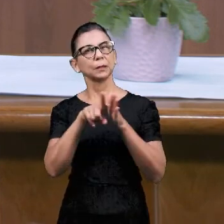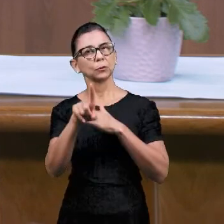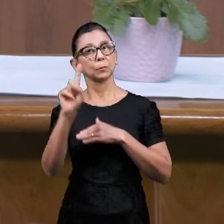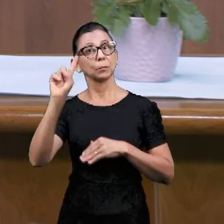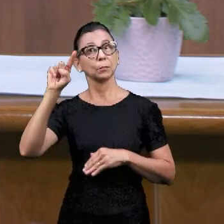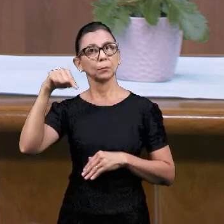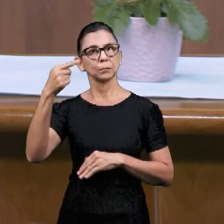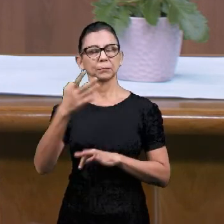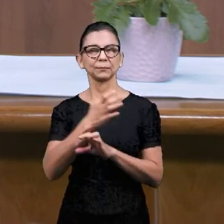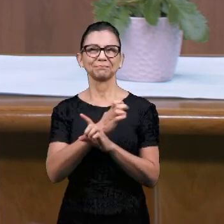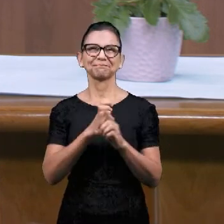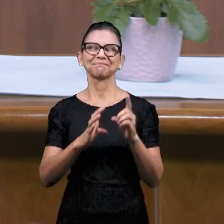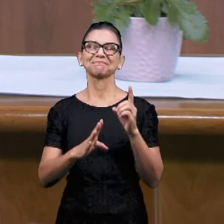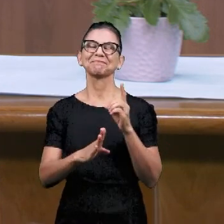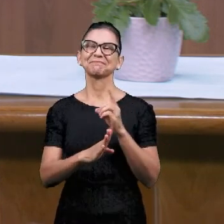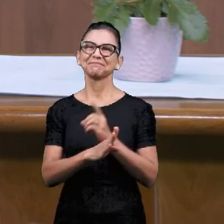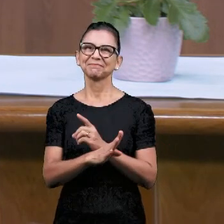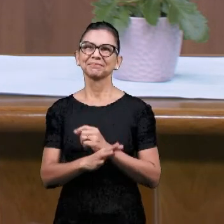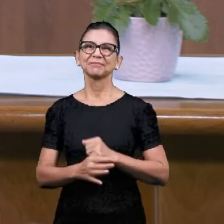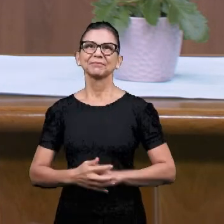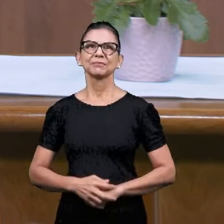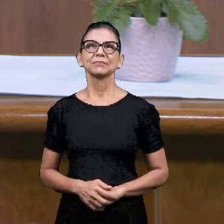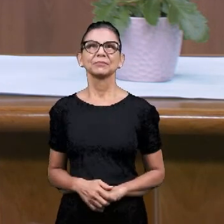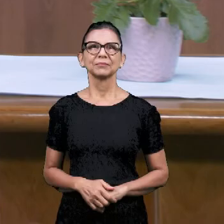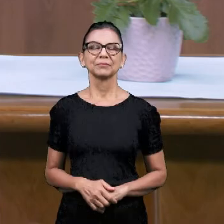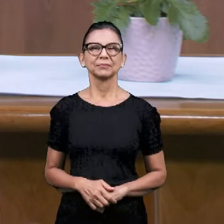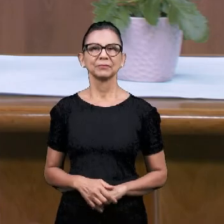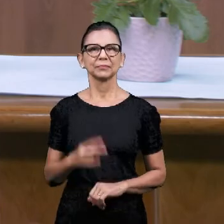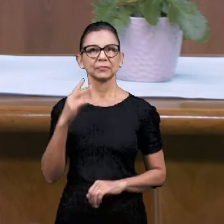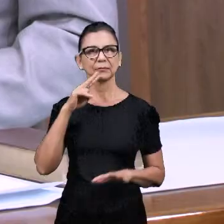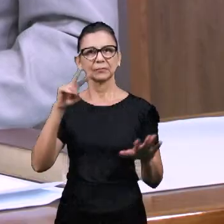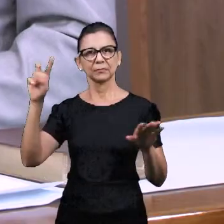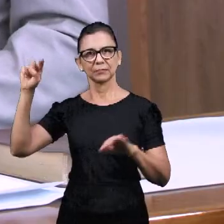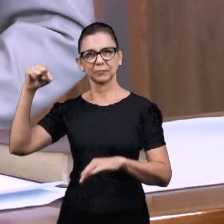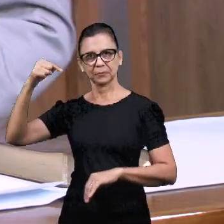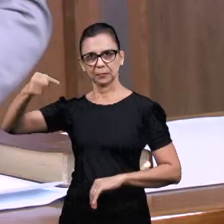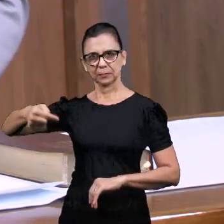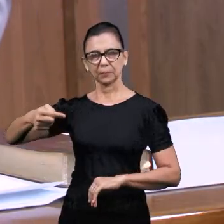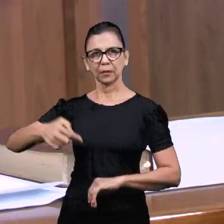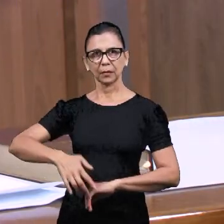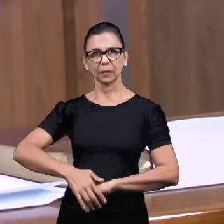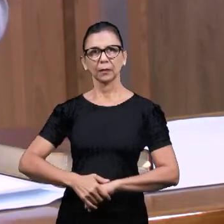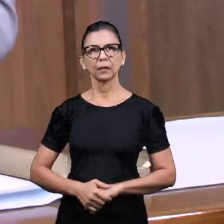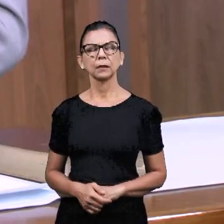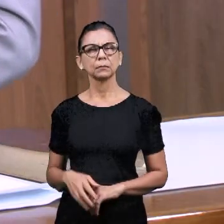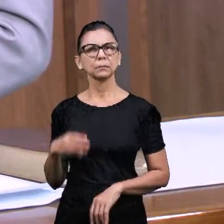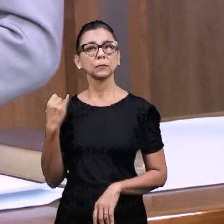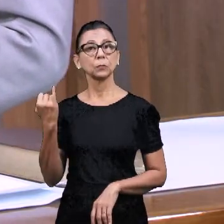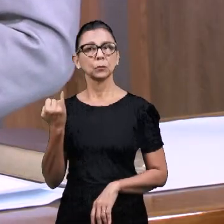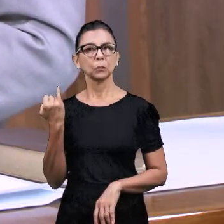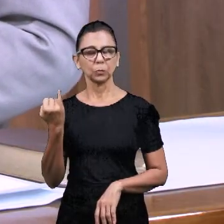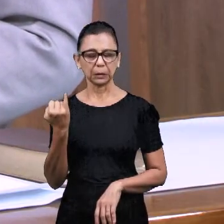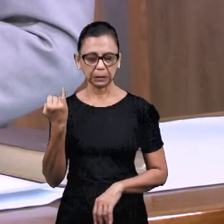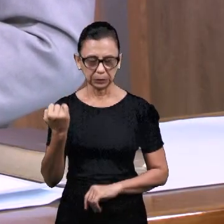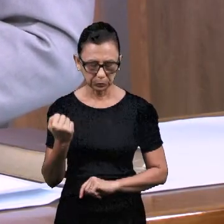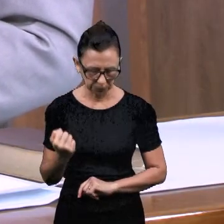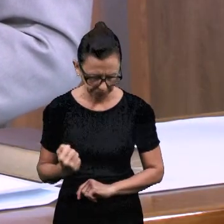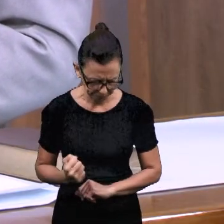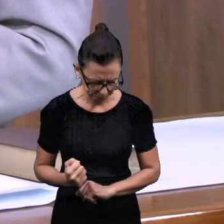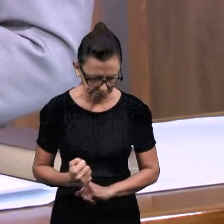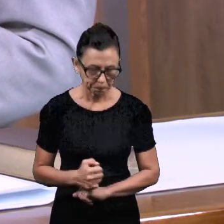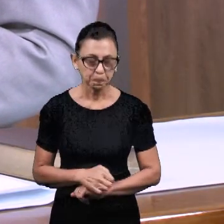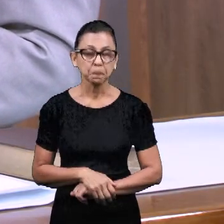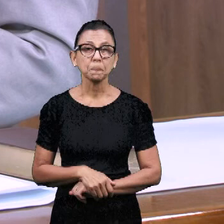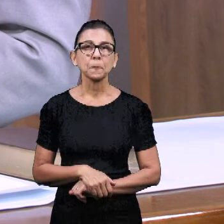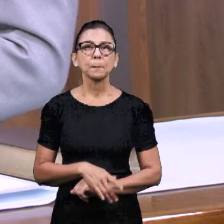pour la prochaine école biblique dominicale, pour l'école biblique dominicale la semaine prochaine. Et il est important que vous